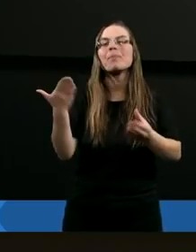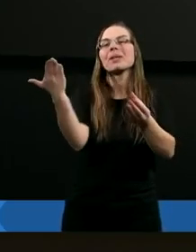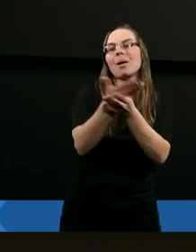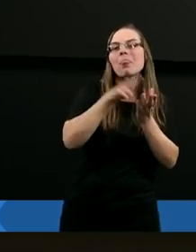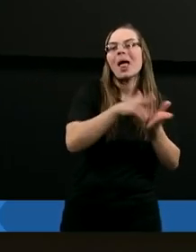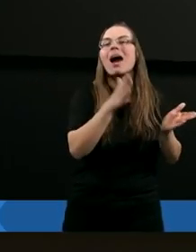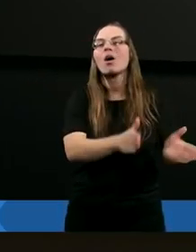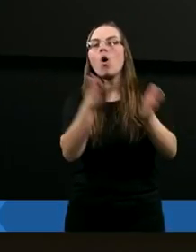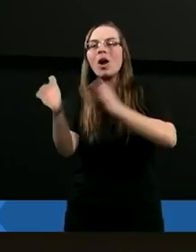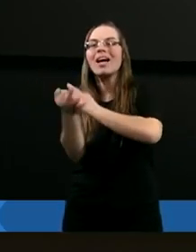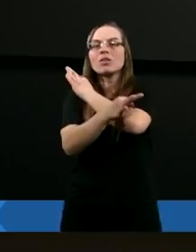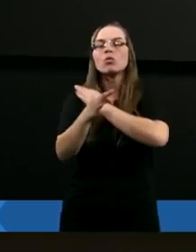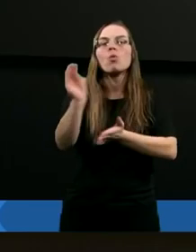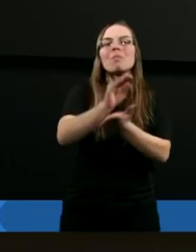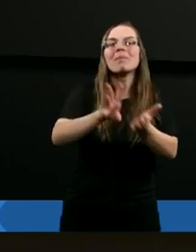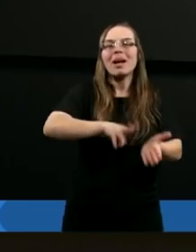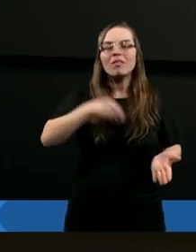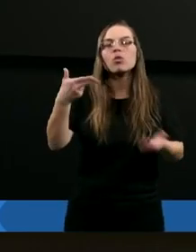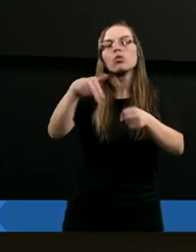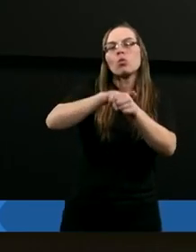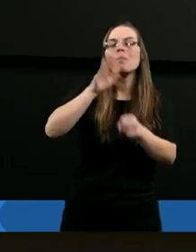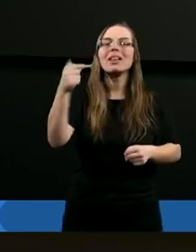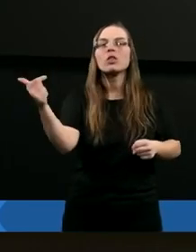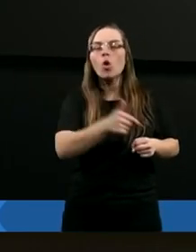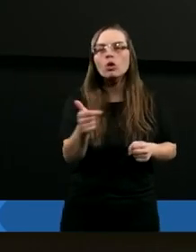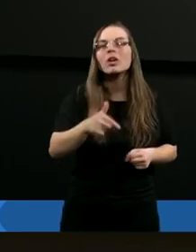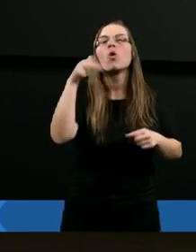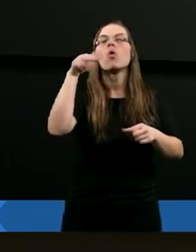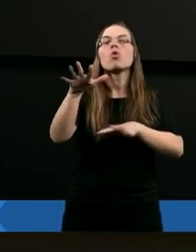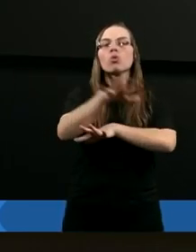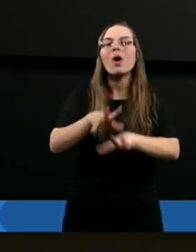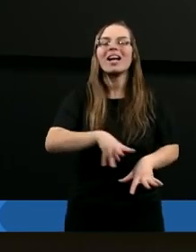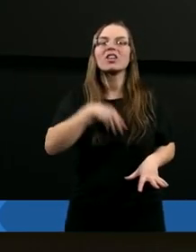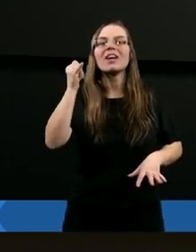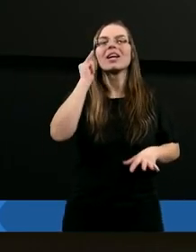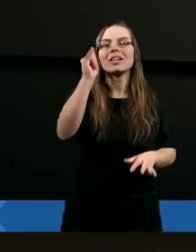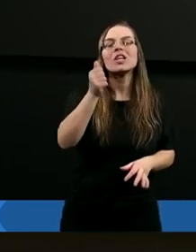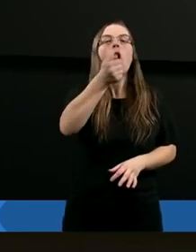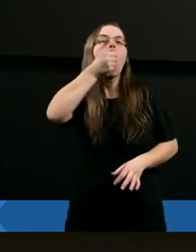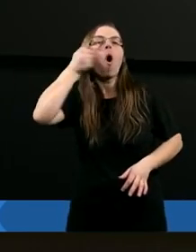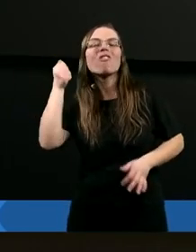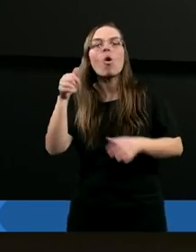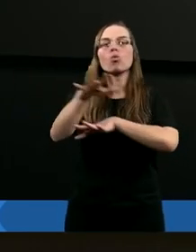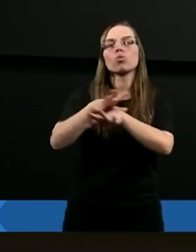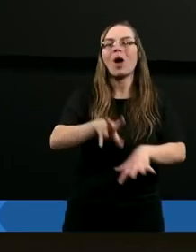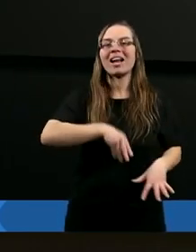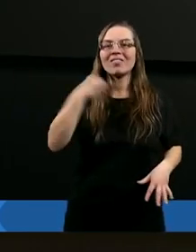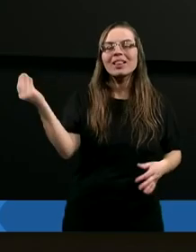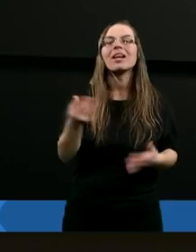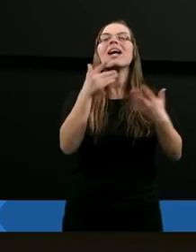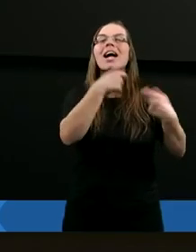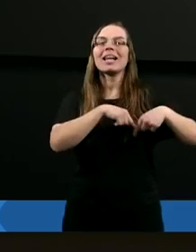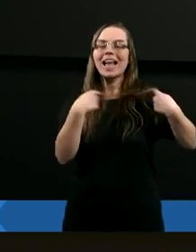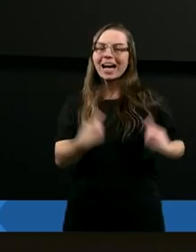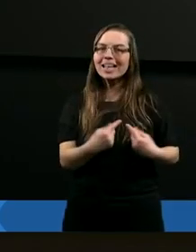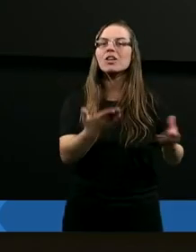zaprosić na kolejne studium Pisma Świętego, które będzie dotyczyło Ducha Świętego i owocu Ducha Świętego.